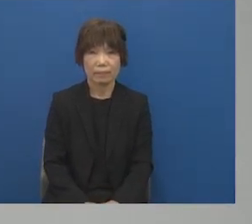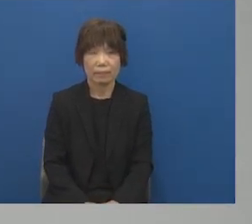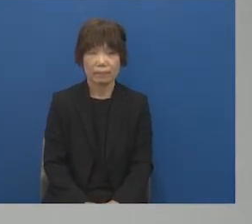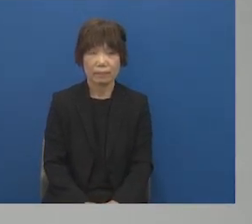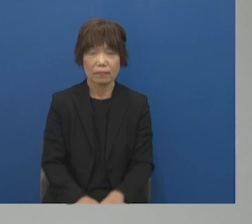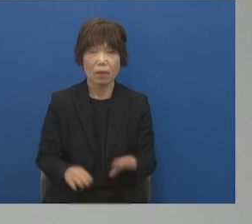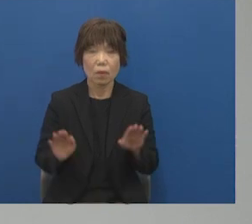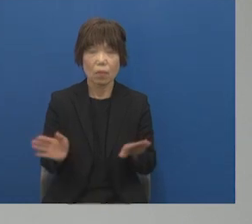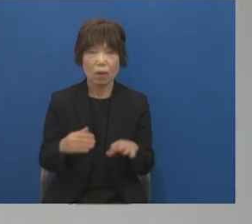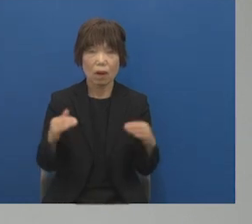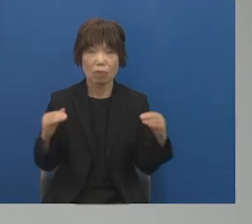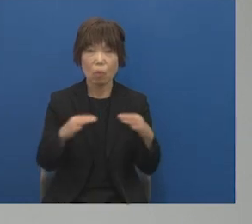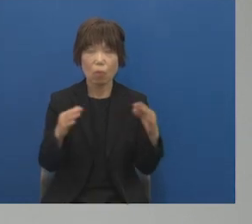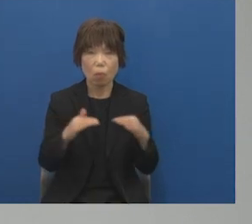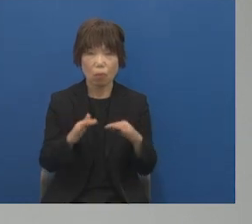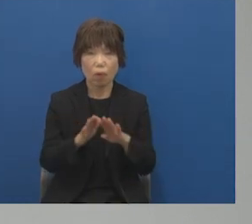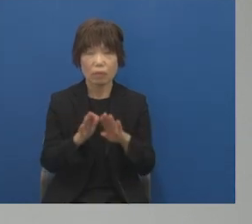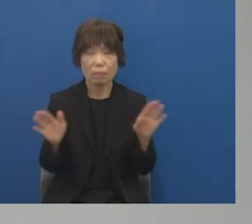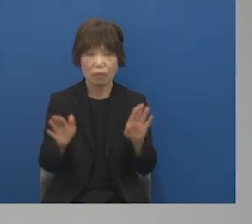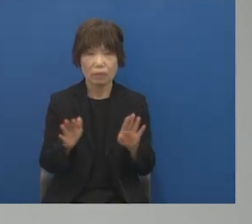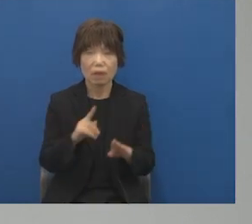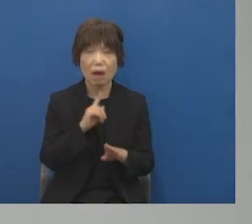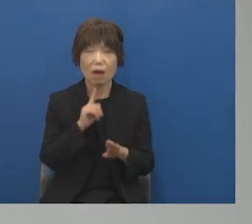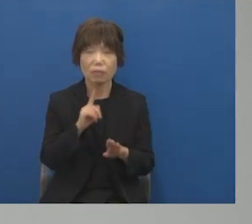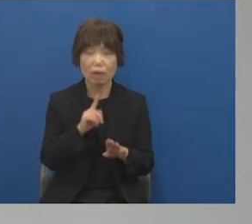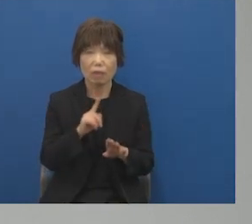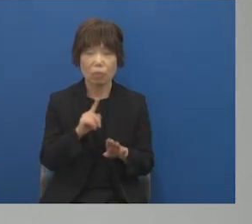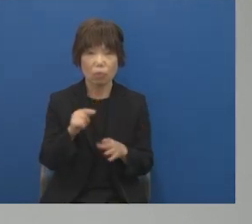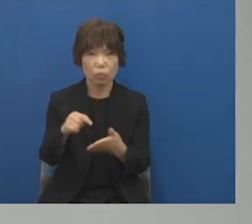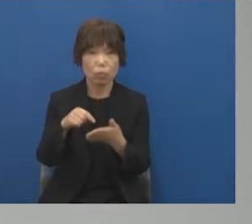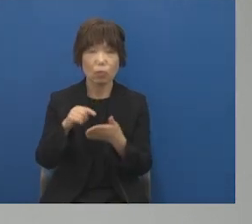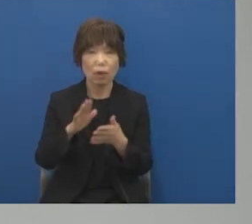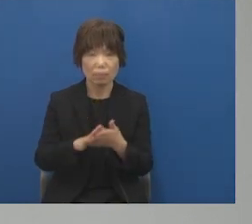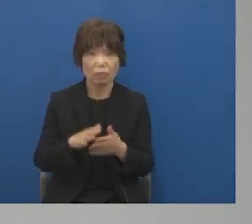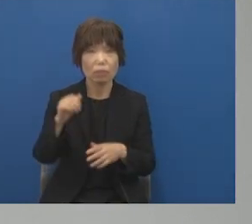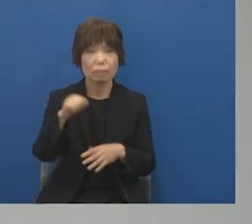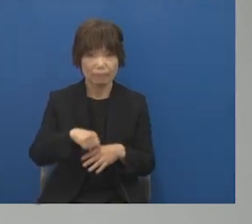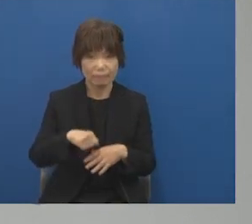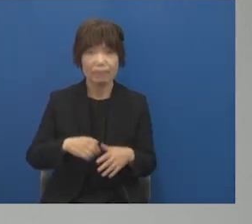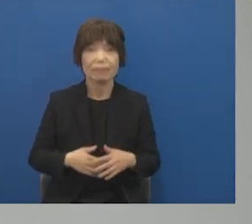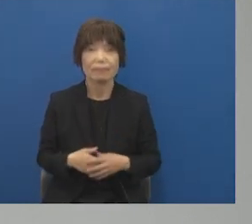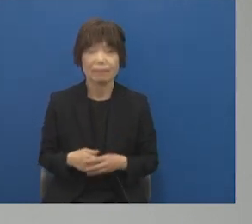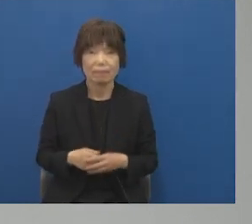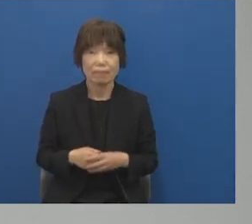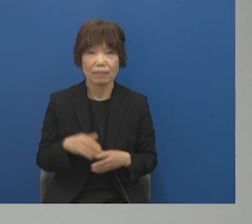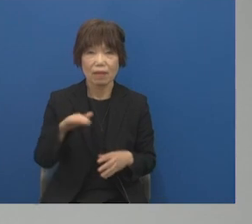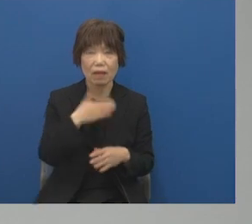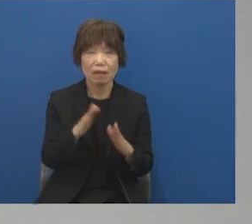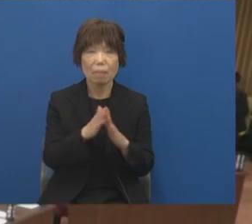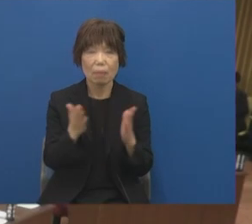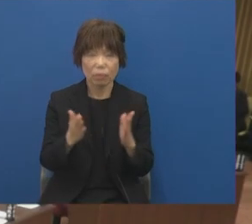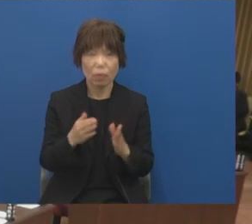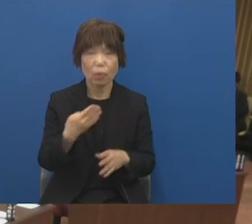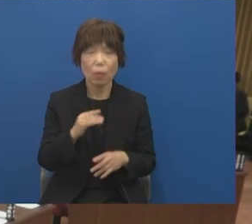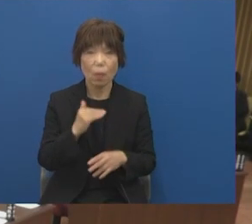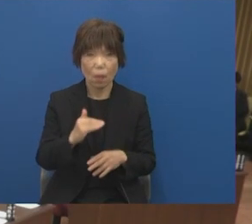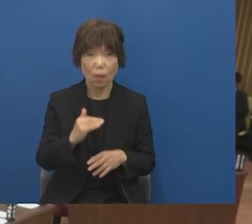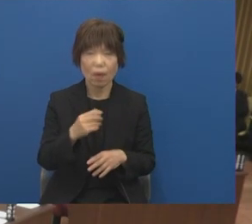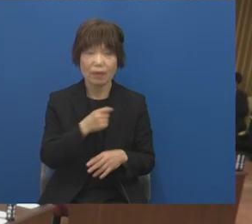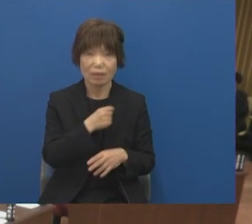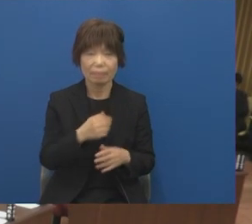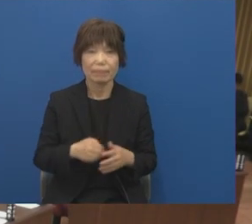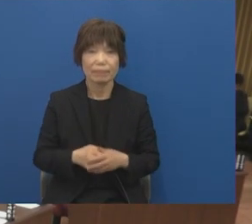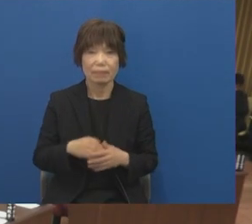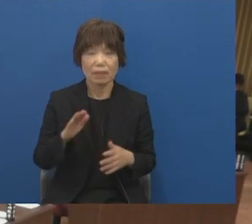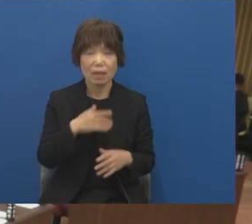これより討論を行います。発言の通告がありますので、これを許します。山本陽子議員。山